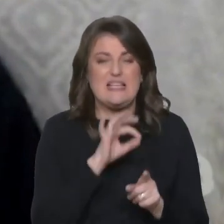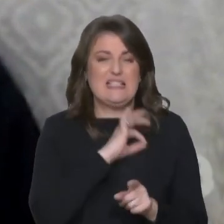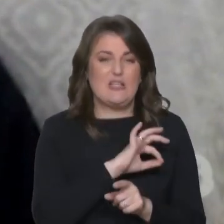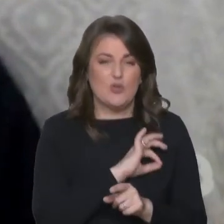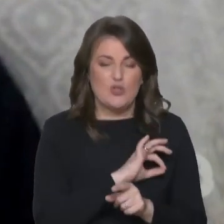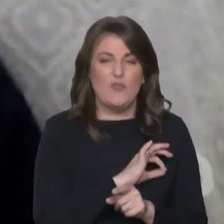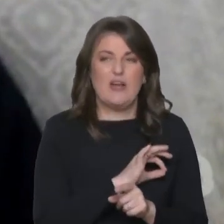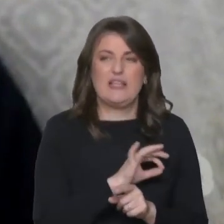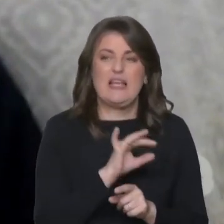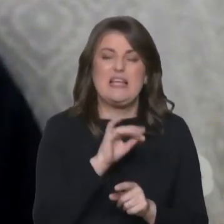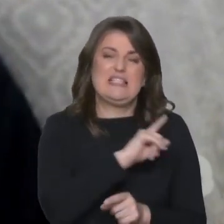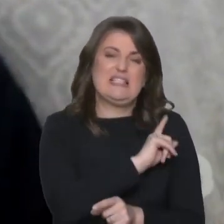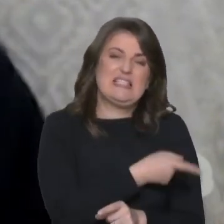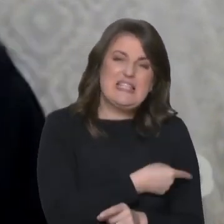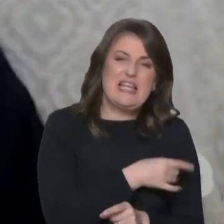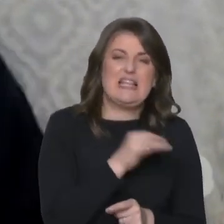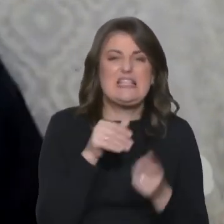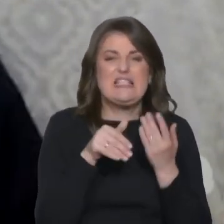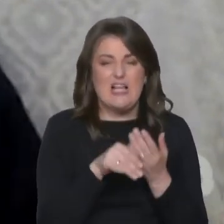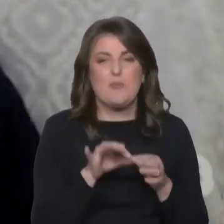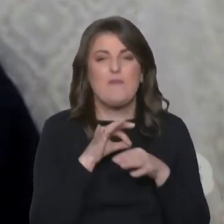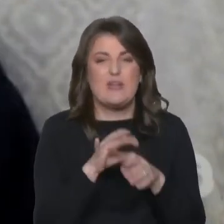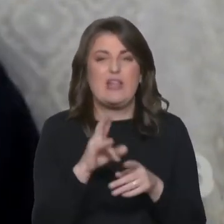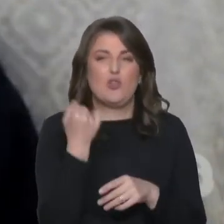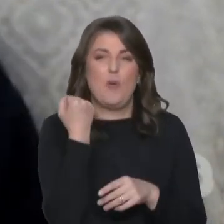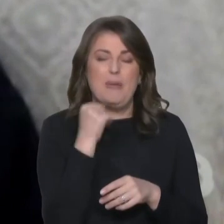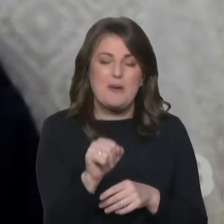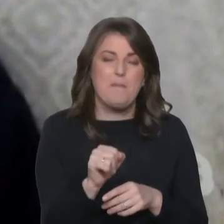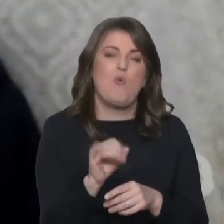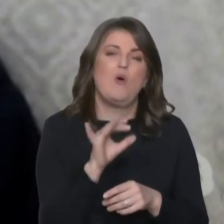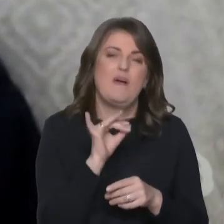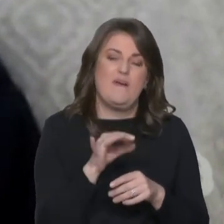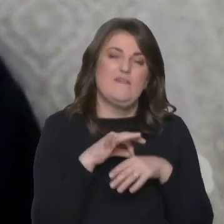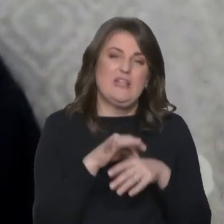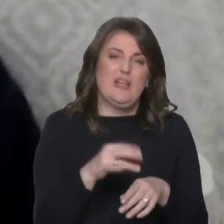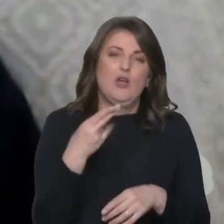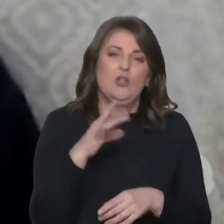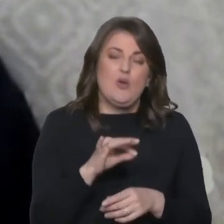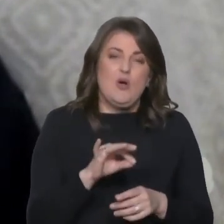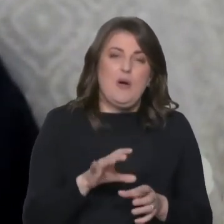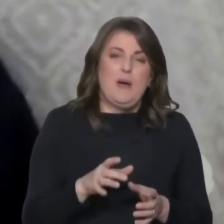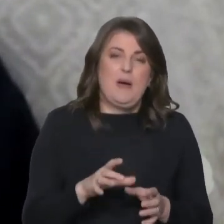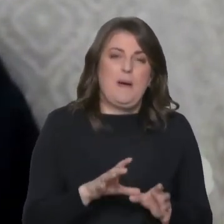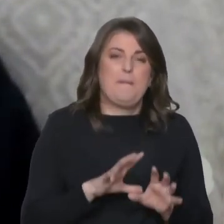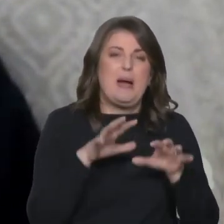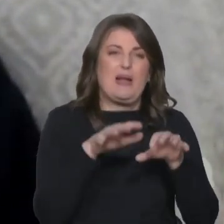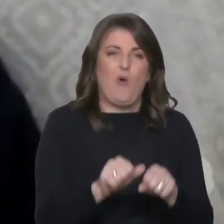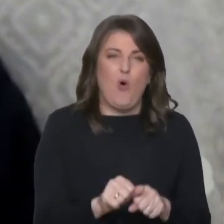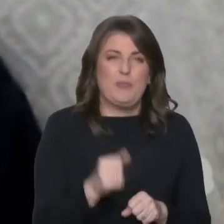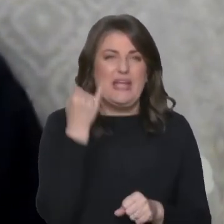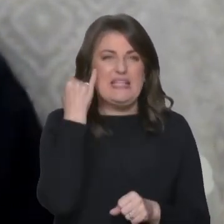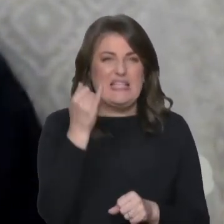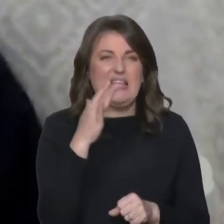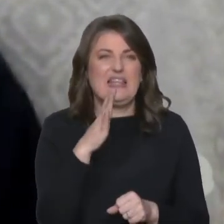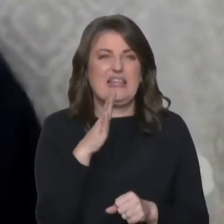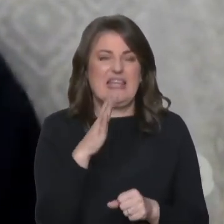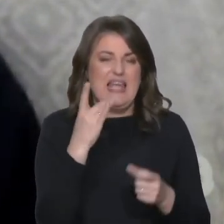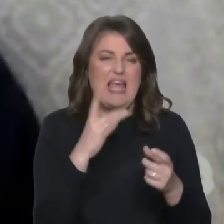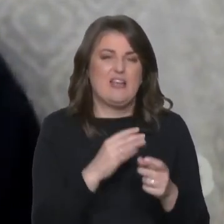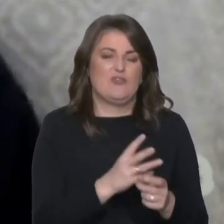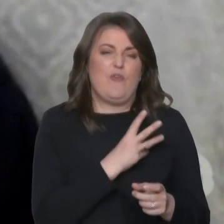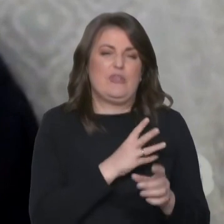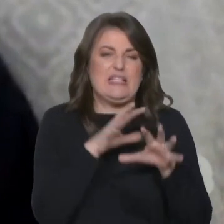застосування сил і засобів веде до перемоги, веде до перехоплення ініціативи в війні. Ну